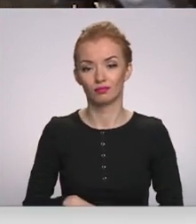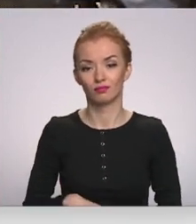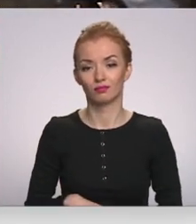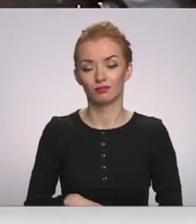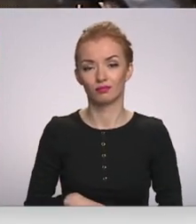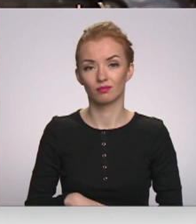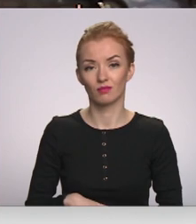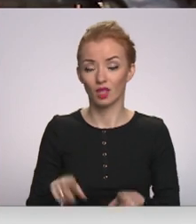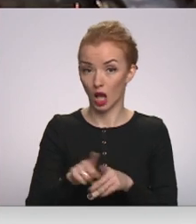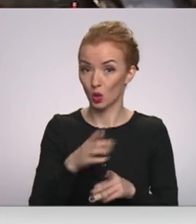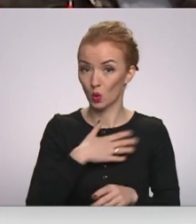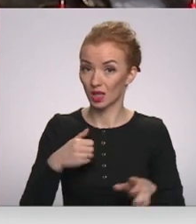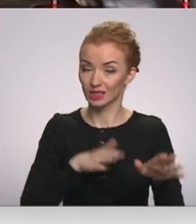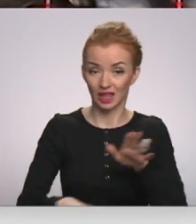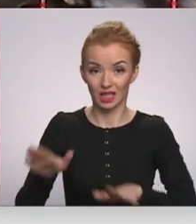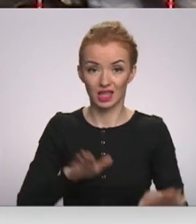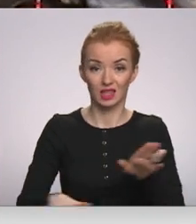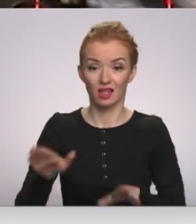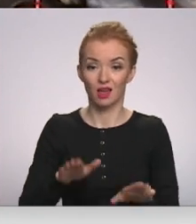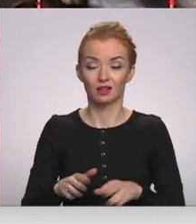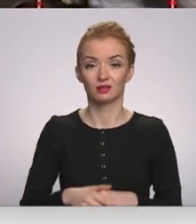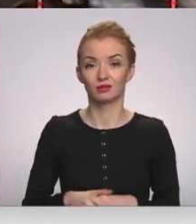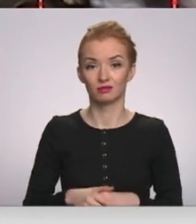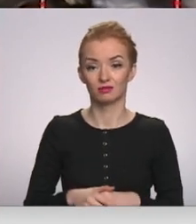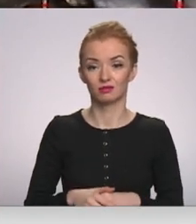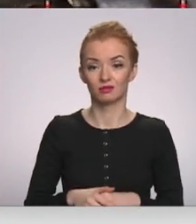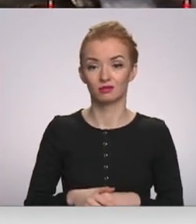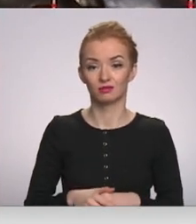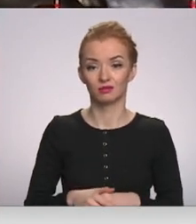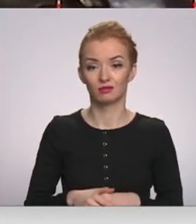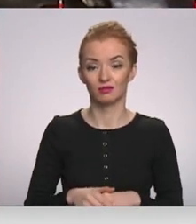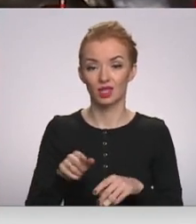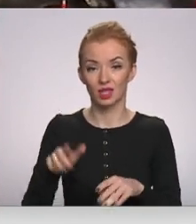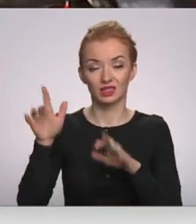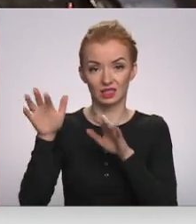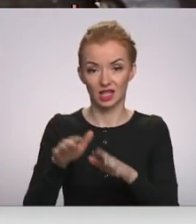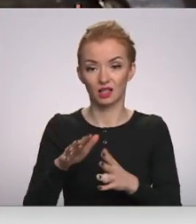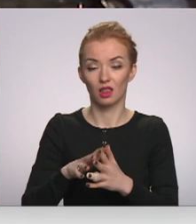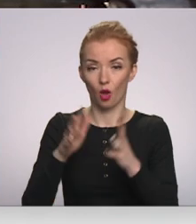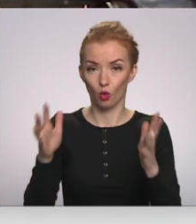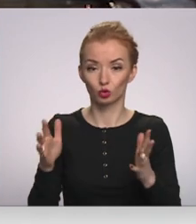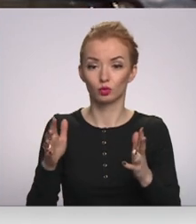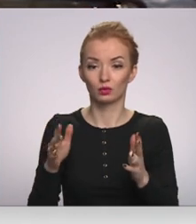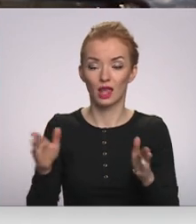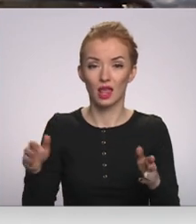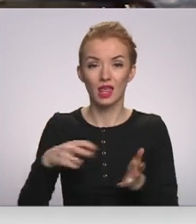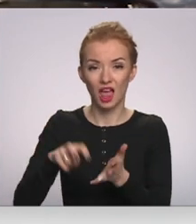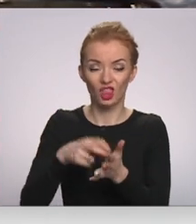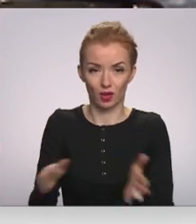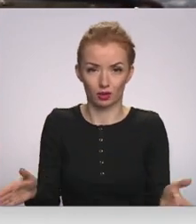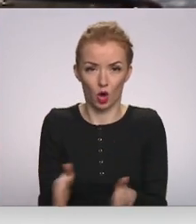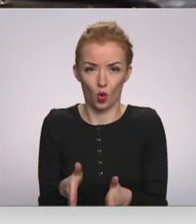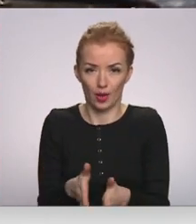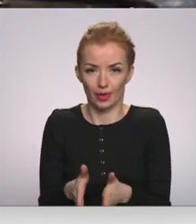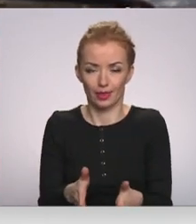Arī, ka slīdens ļoti ir, tas arī tas ļoti ietekmē, ka ļoti slīd. Un ka tas sniega daudz ir tās, ka ietve šaurāka palika